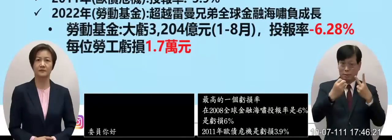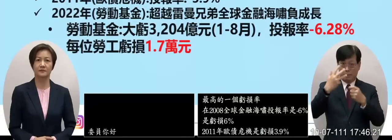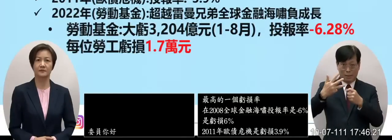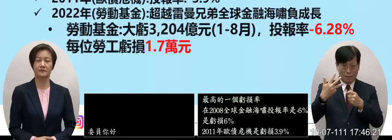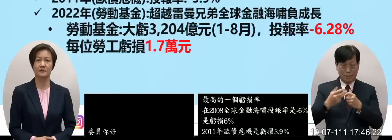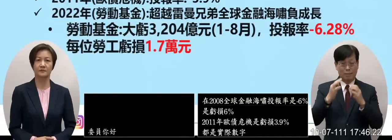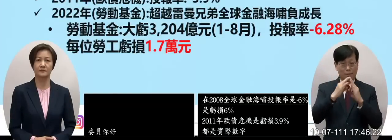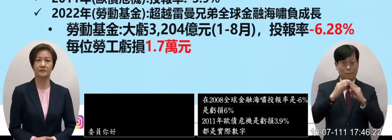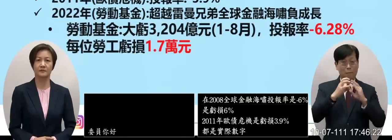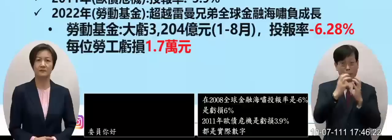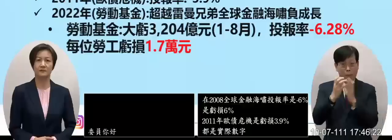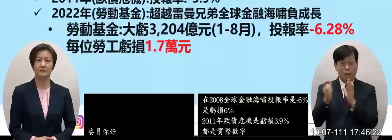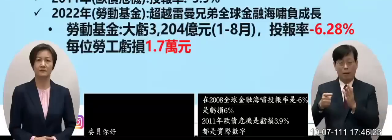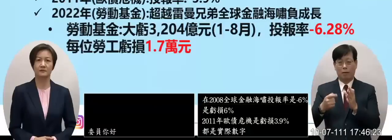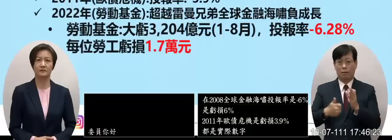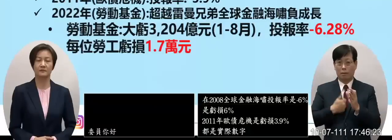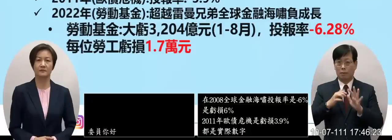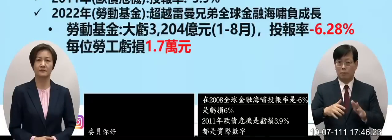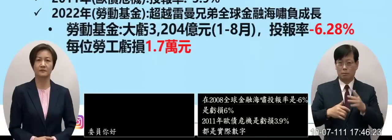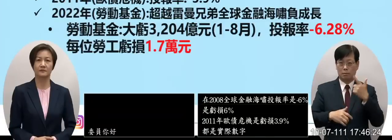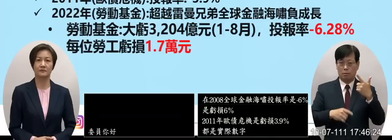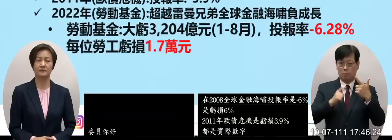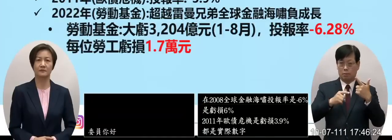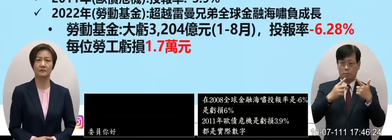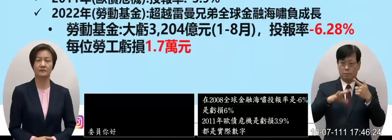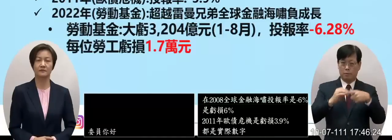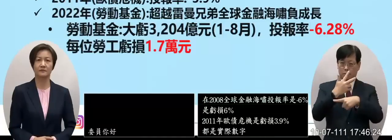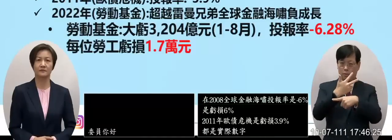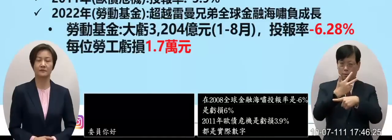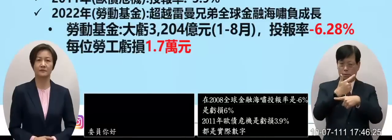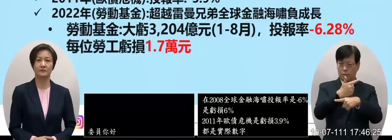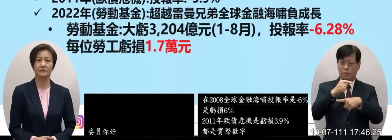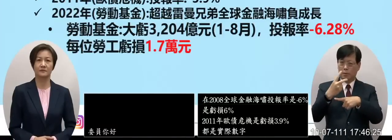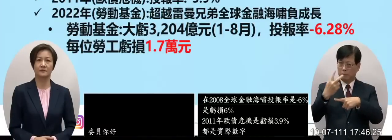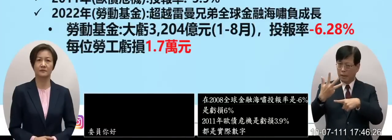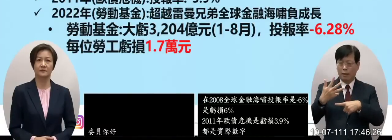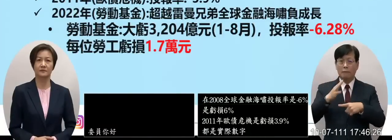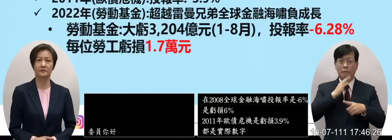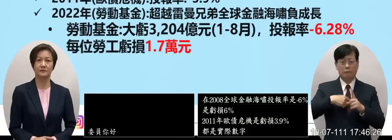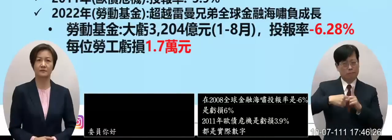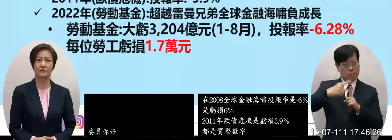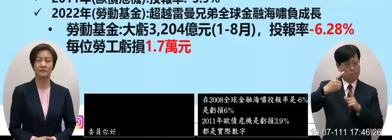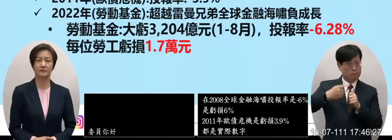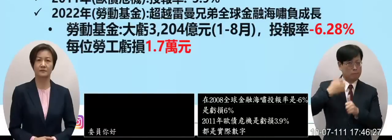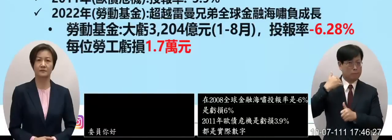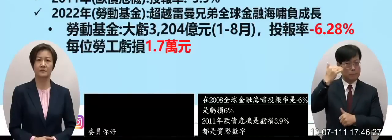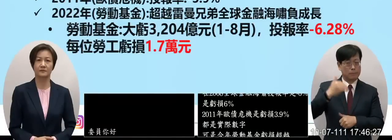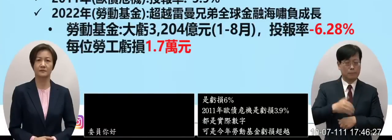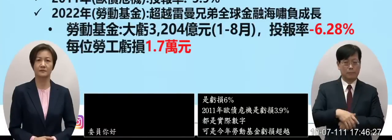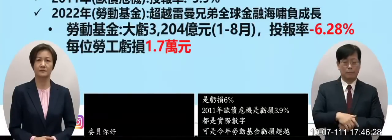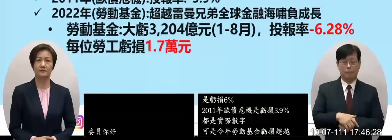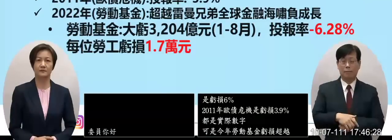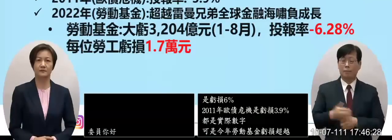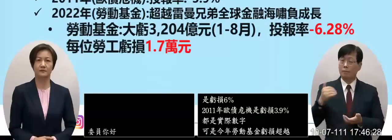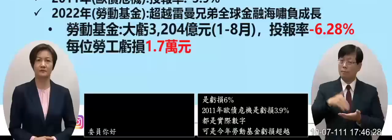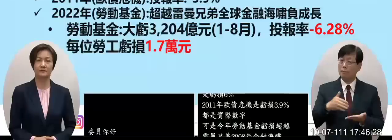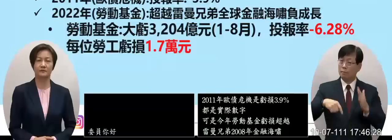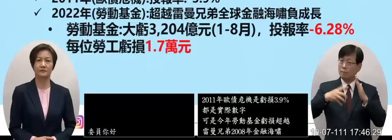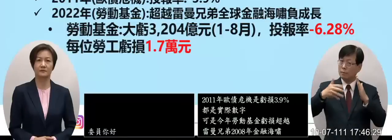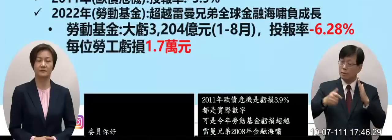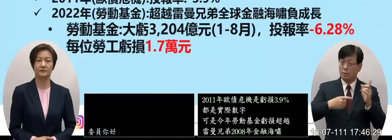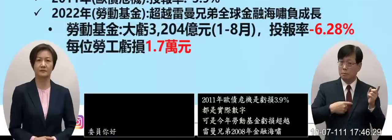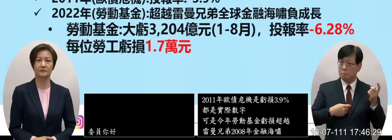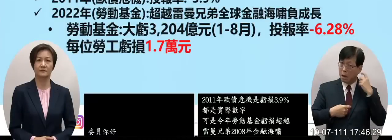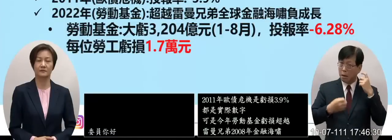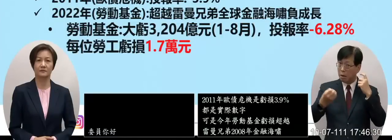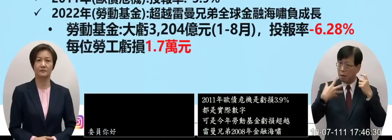融海啸，你的亏损呢是6.28%，所以它是最严重，史上最严重的。可是院长，我们